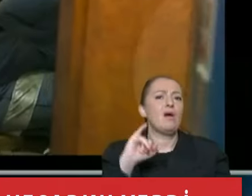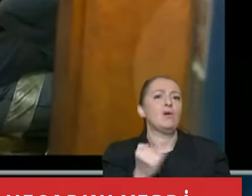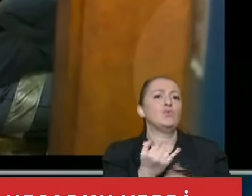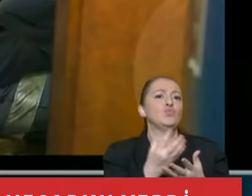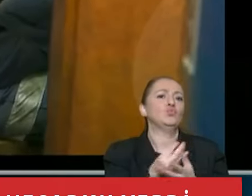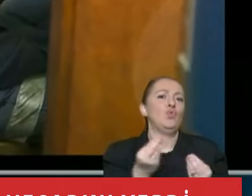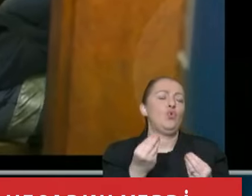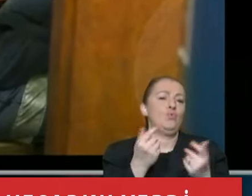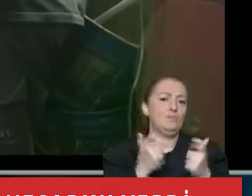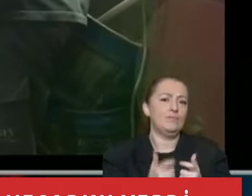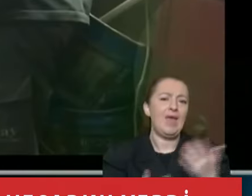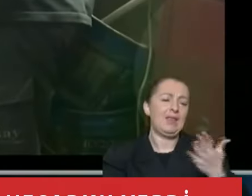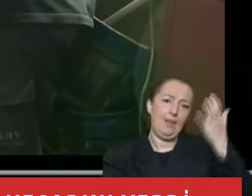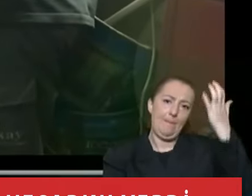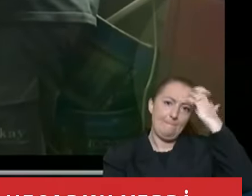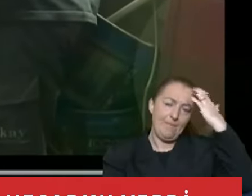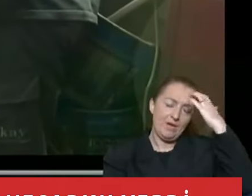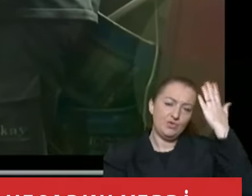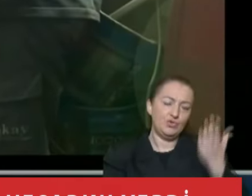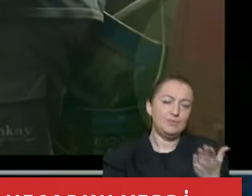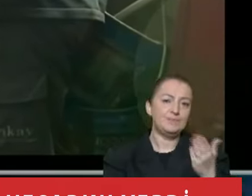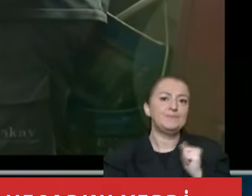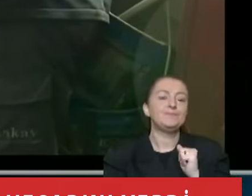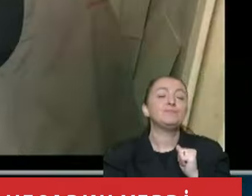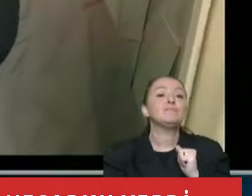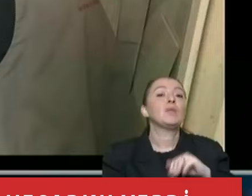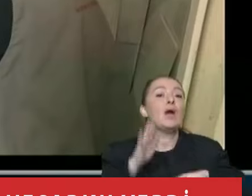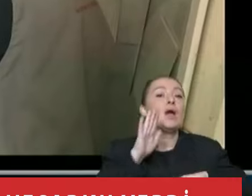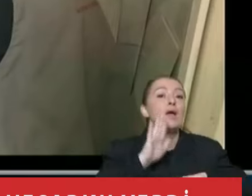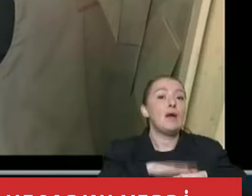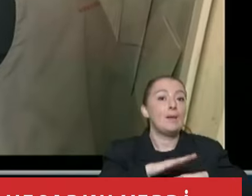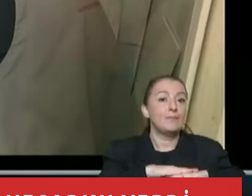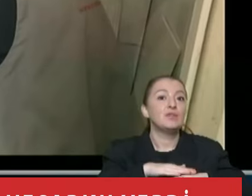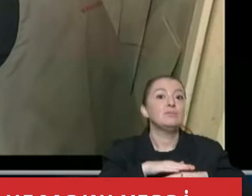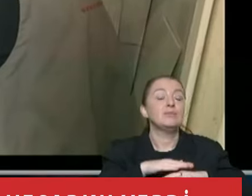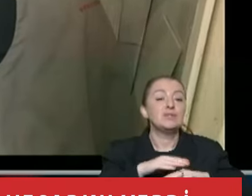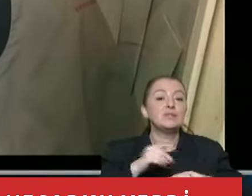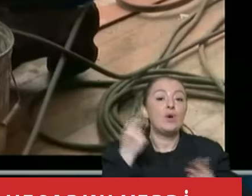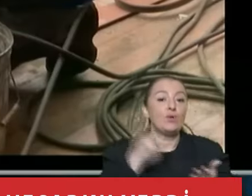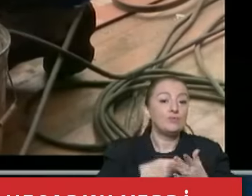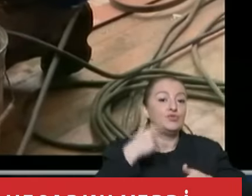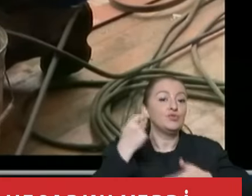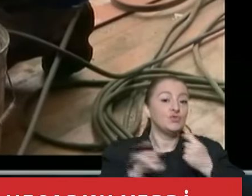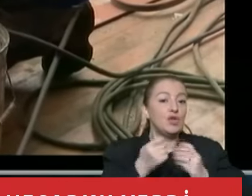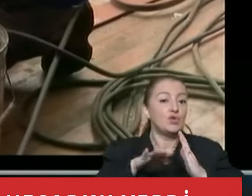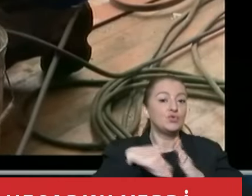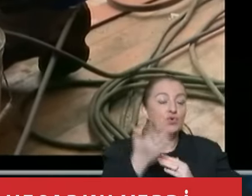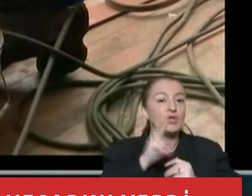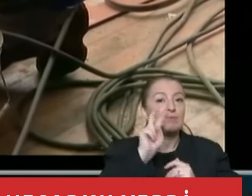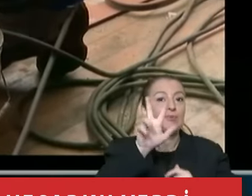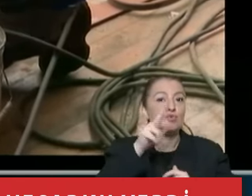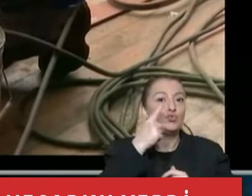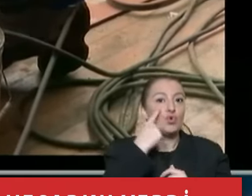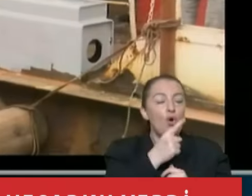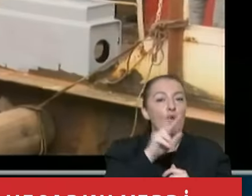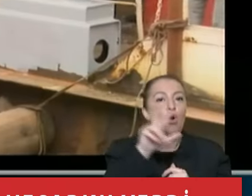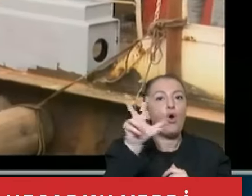birisiydi en baş sıradaydı yaptığımız atılımlar sonucu şehrimiz 2023 yılı itibariyle 30 sıraya